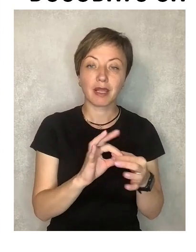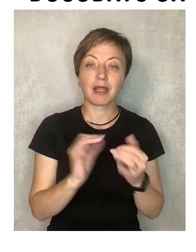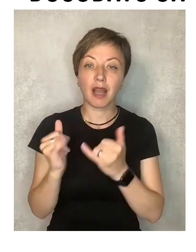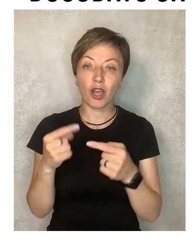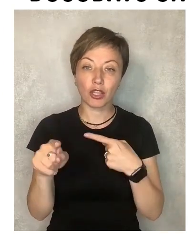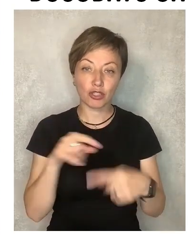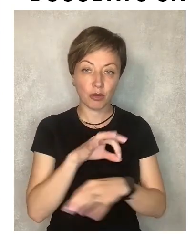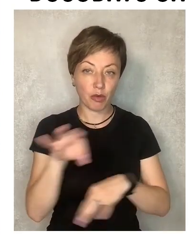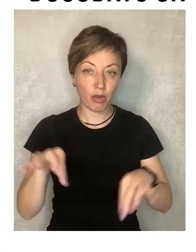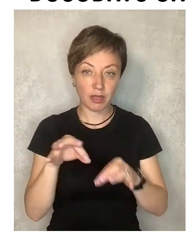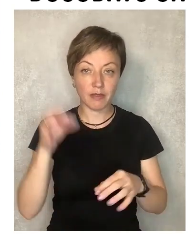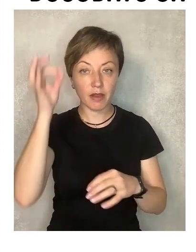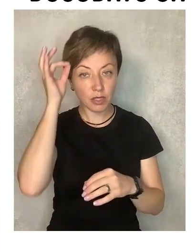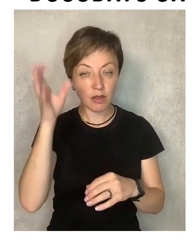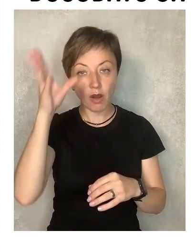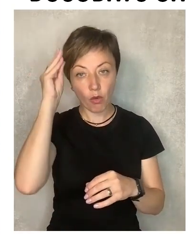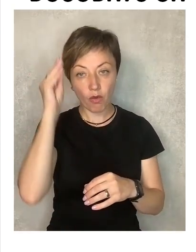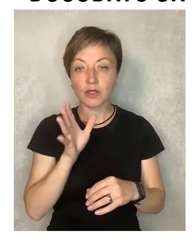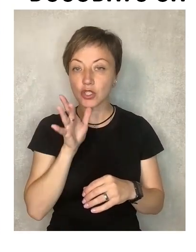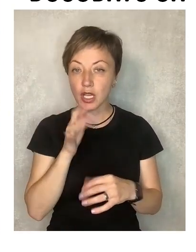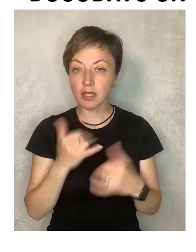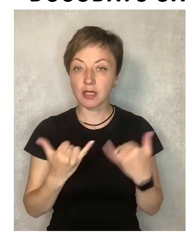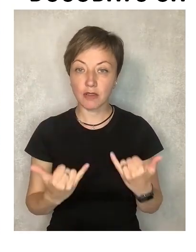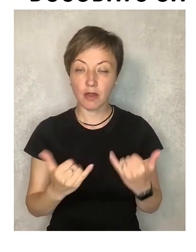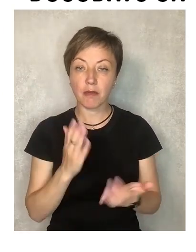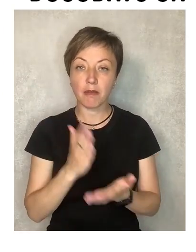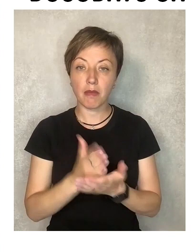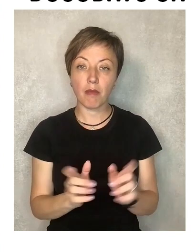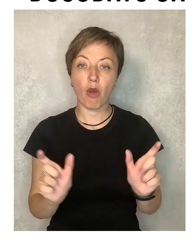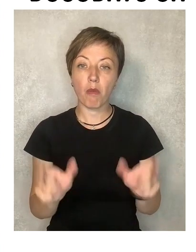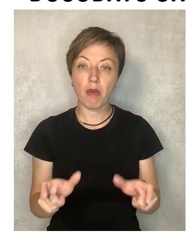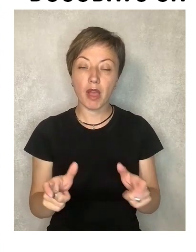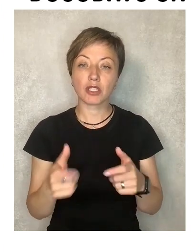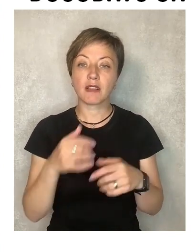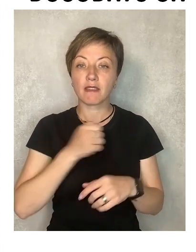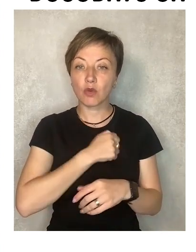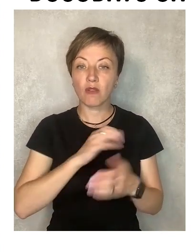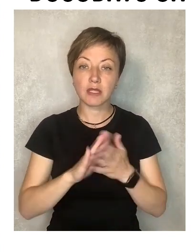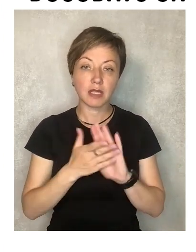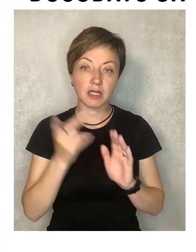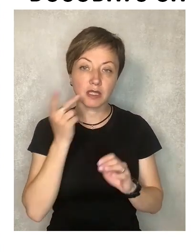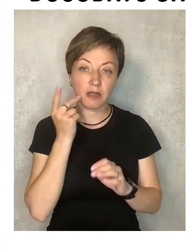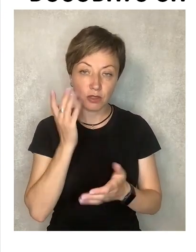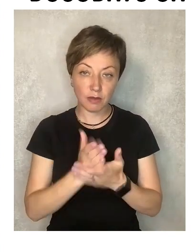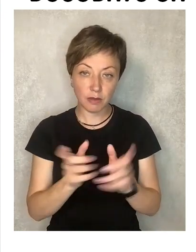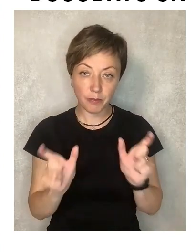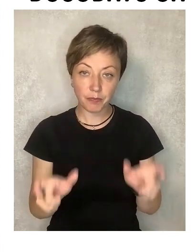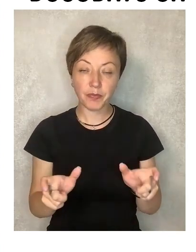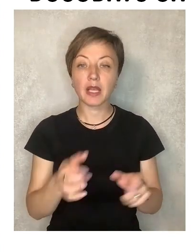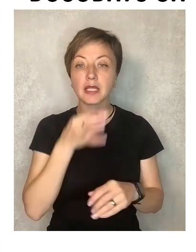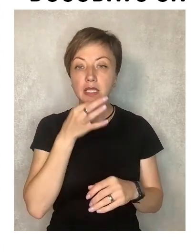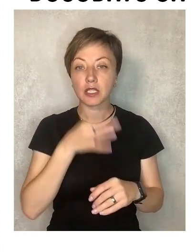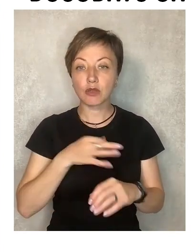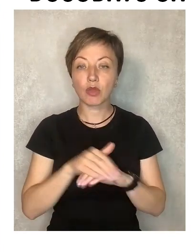що враховуючи час, в якому ми живемо, ми маємо певні обмеження, тому що військовий стан їх завжди накладає. Скажіть, будь ласка, які